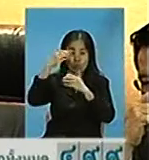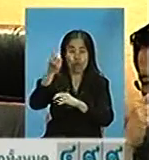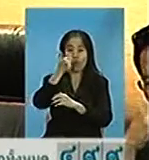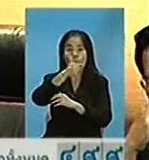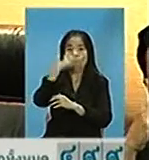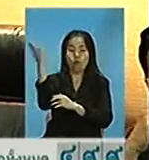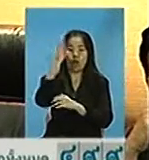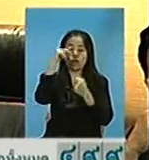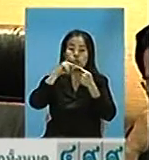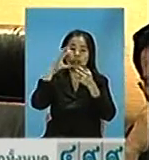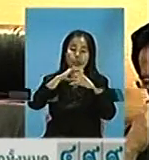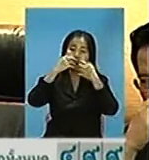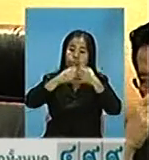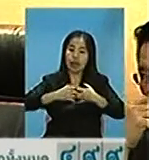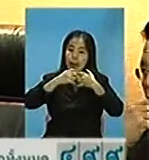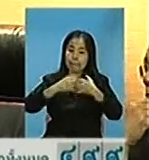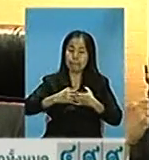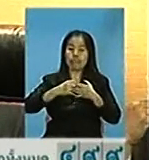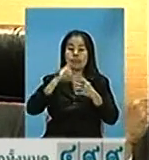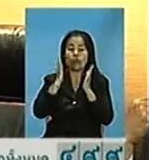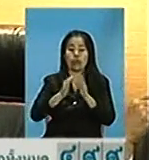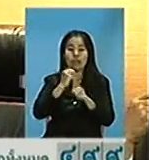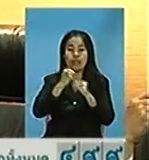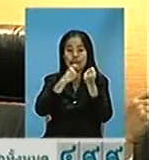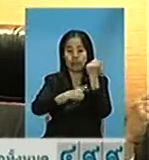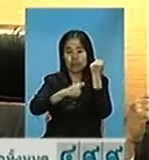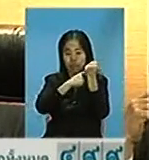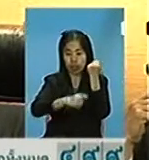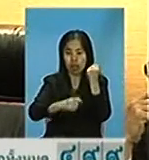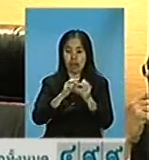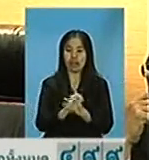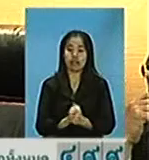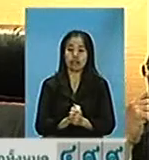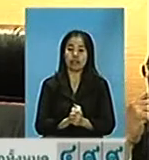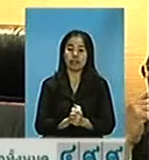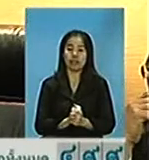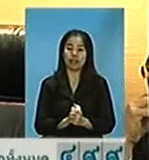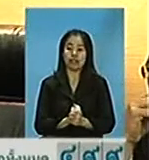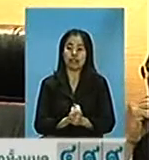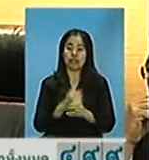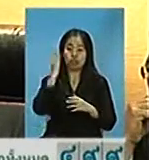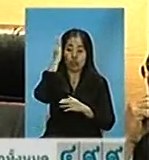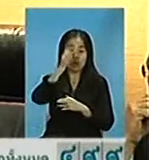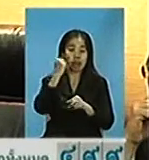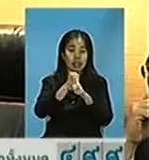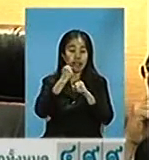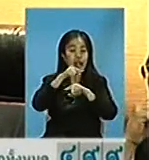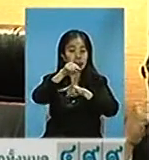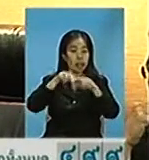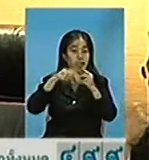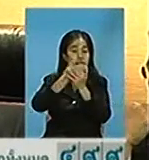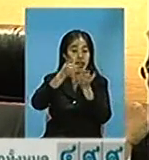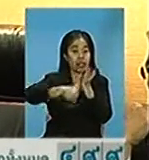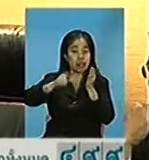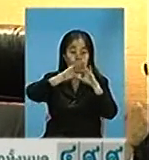ความมั่นคงอุตสาหกรรมความมั่นคงของพี่น้องชาวสวนยางทั้งประเทศจากนี้ไปเราจะไปเก็บยางรถย